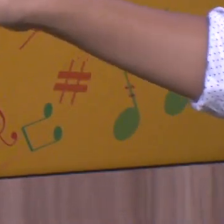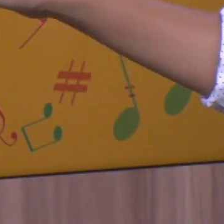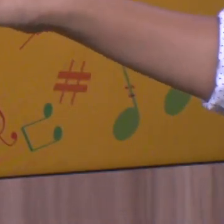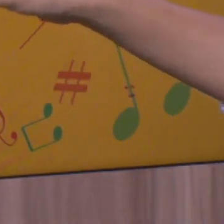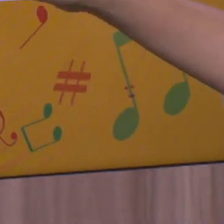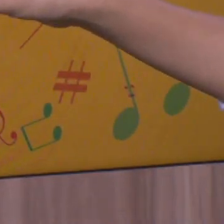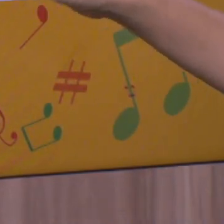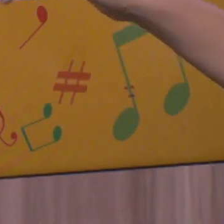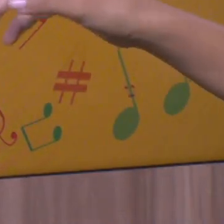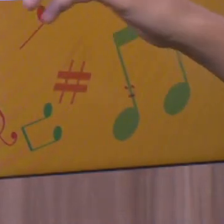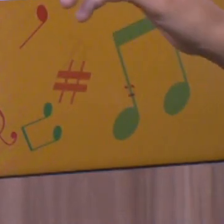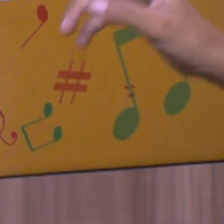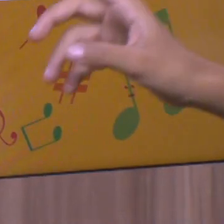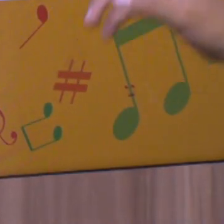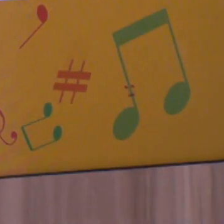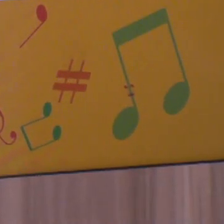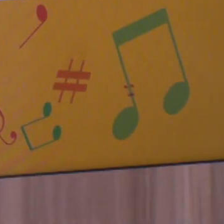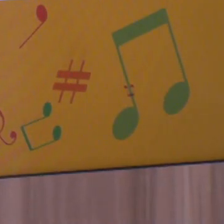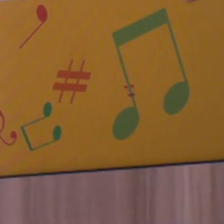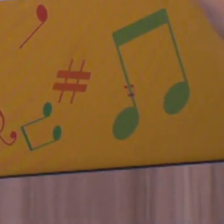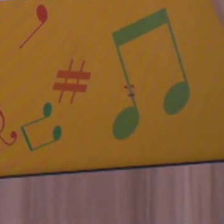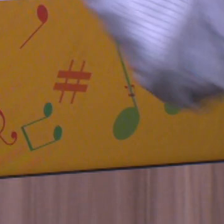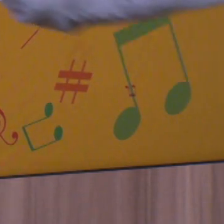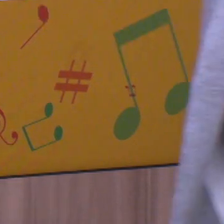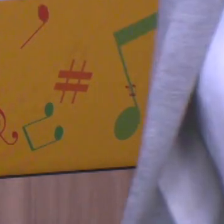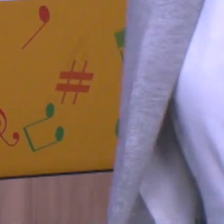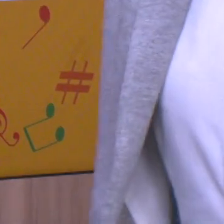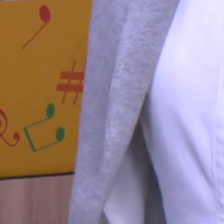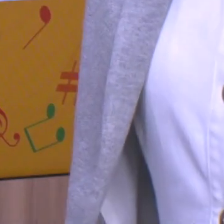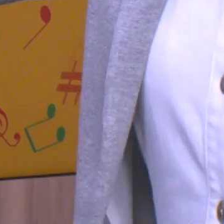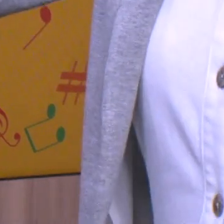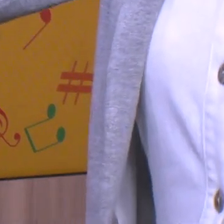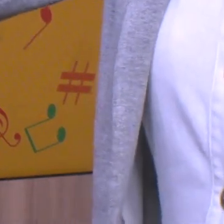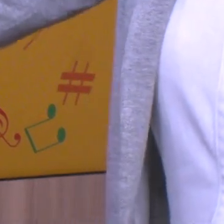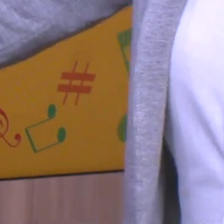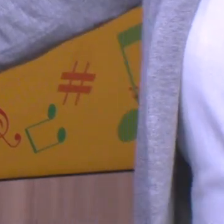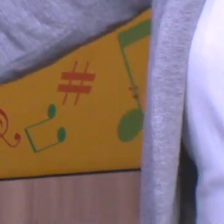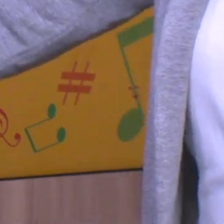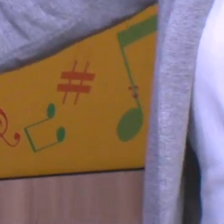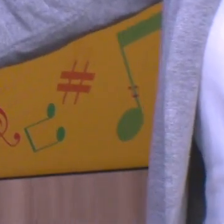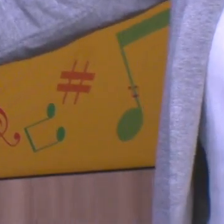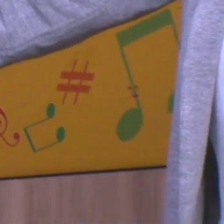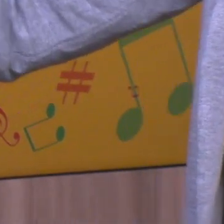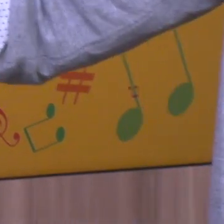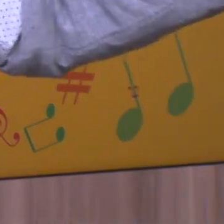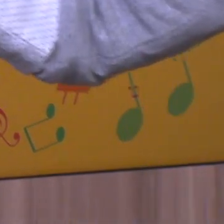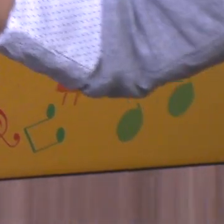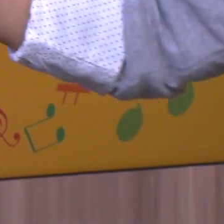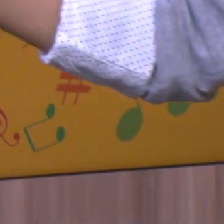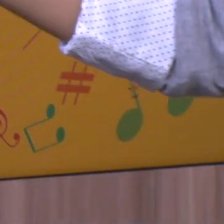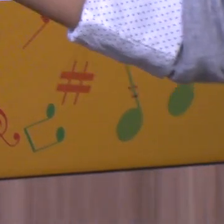ré, mi, ré, do. Do, si, la, sol,